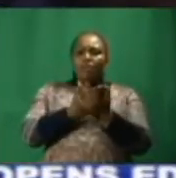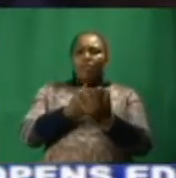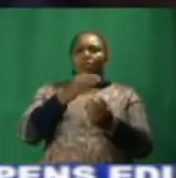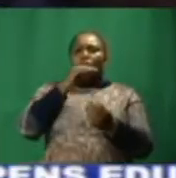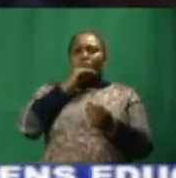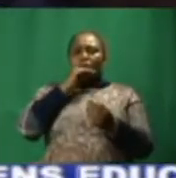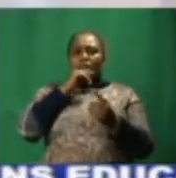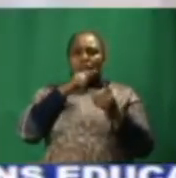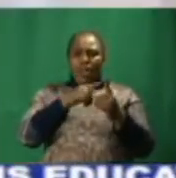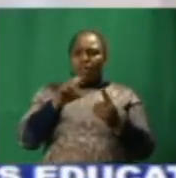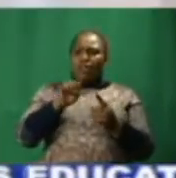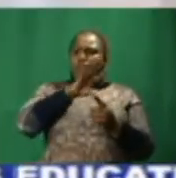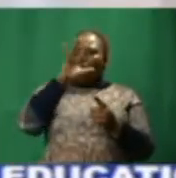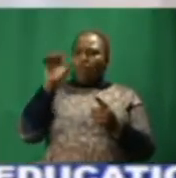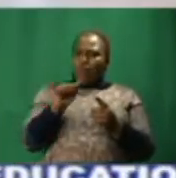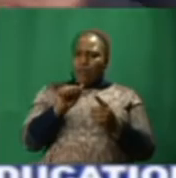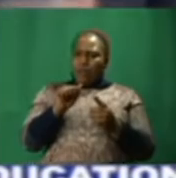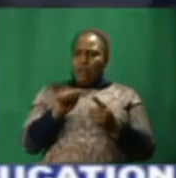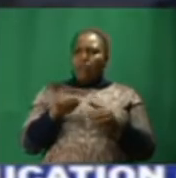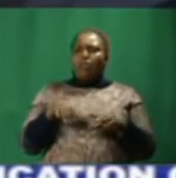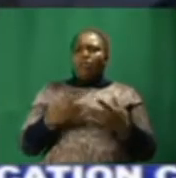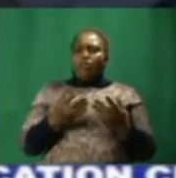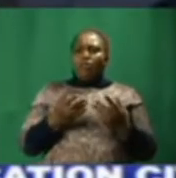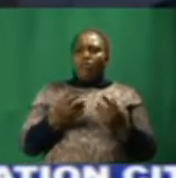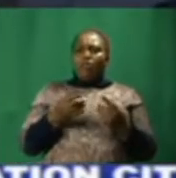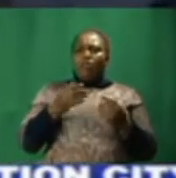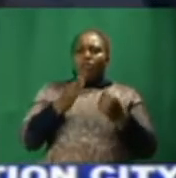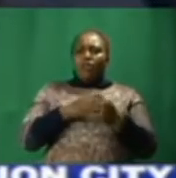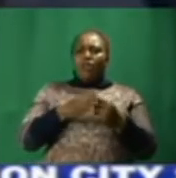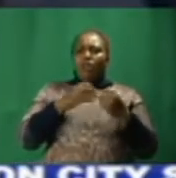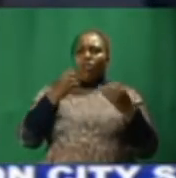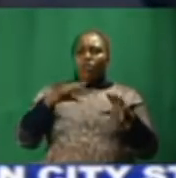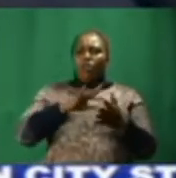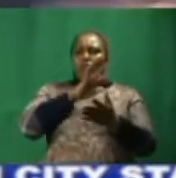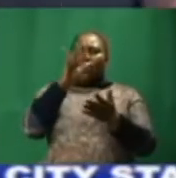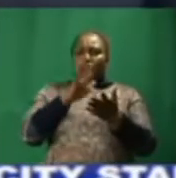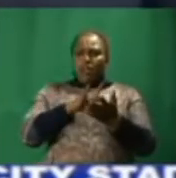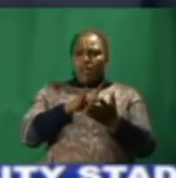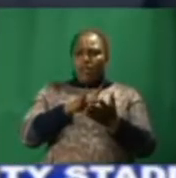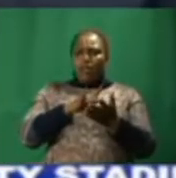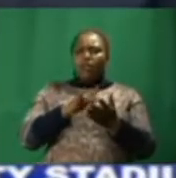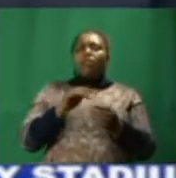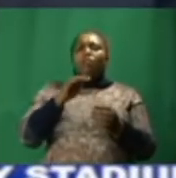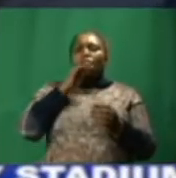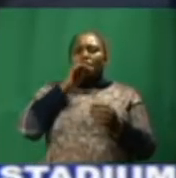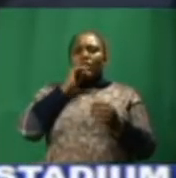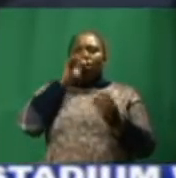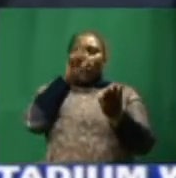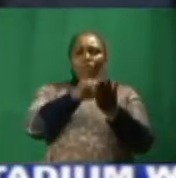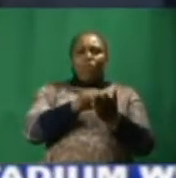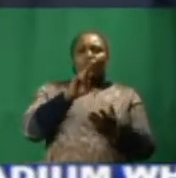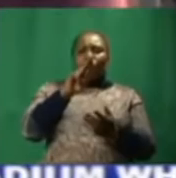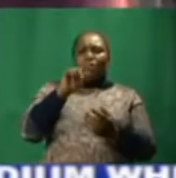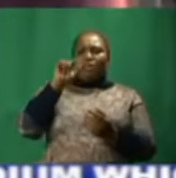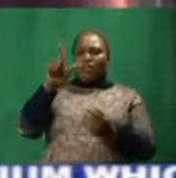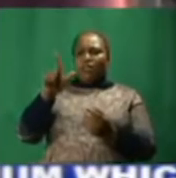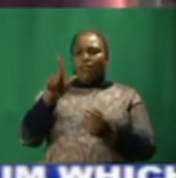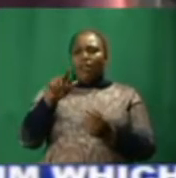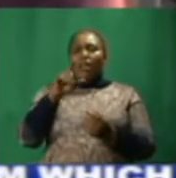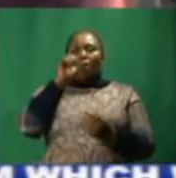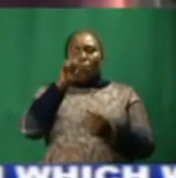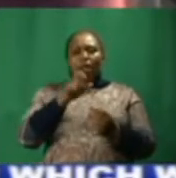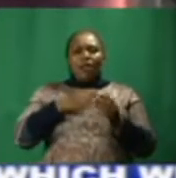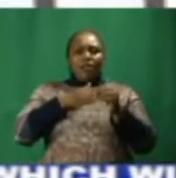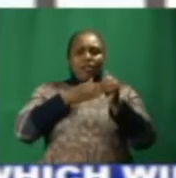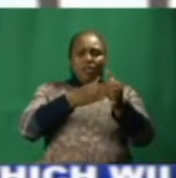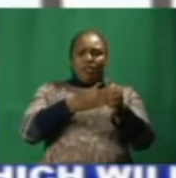iEducators Union of South Africa, Equal Education Law Center, Section 27, kanye nolowake wahola